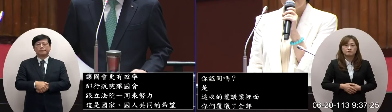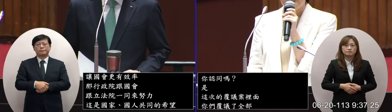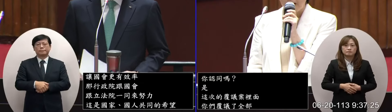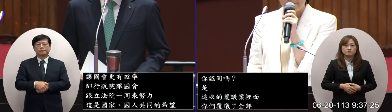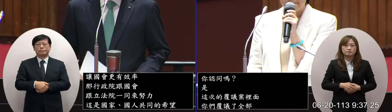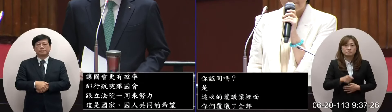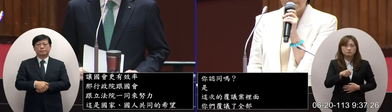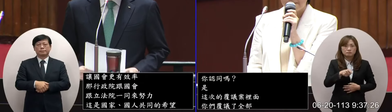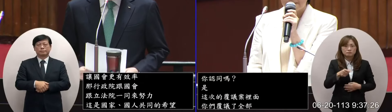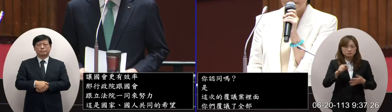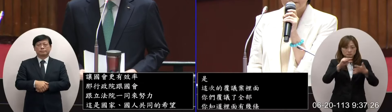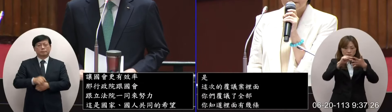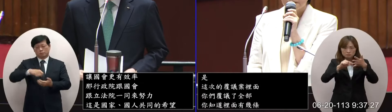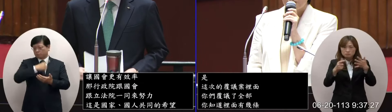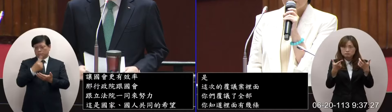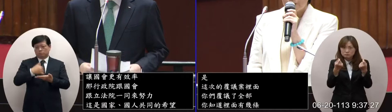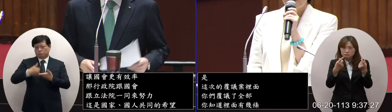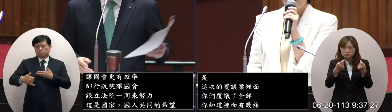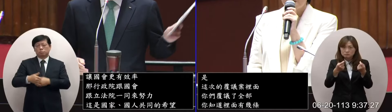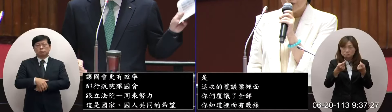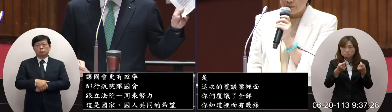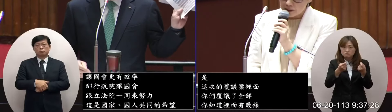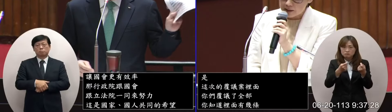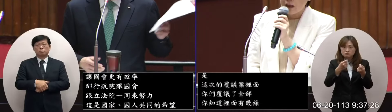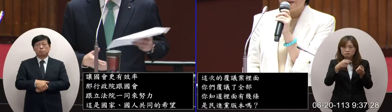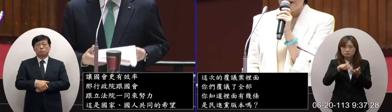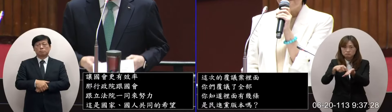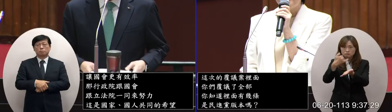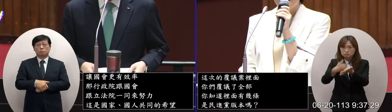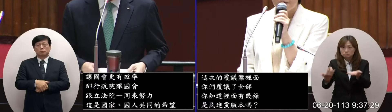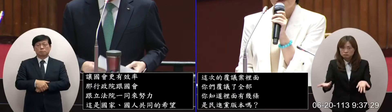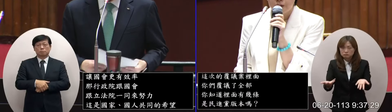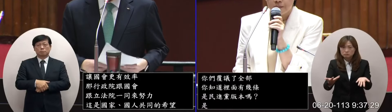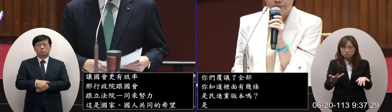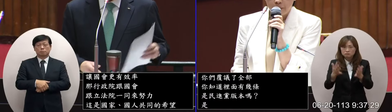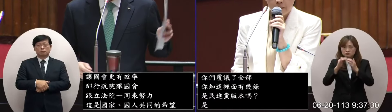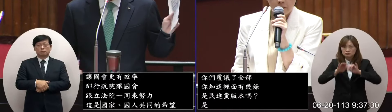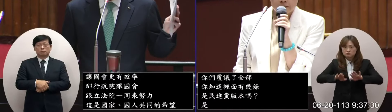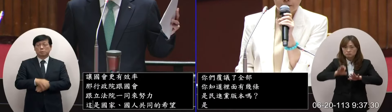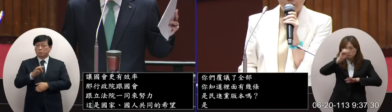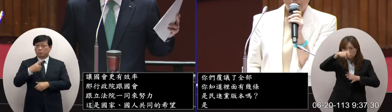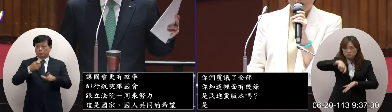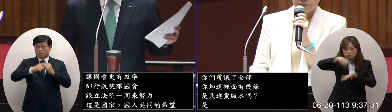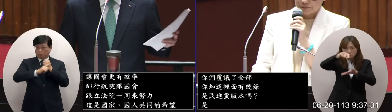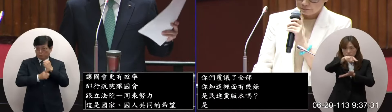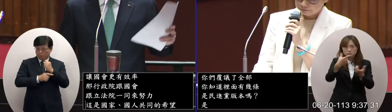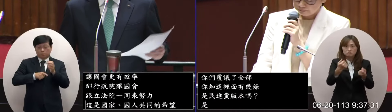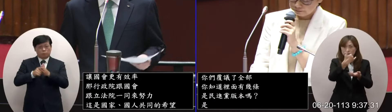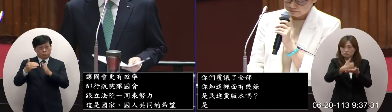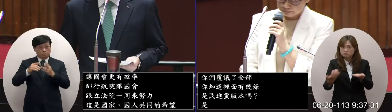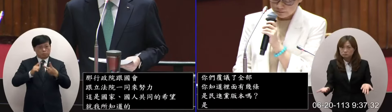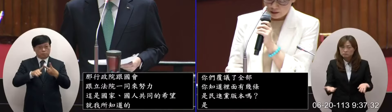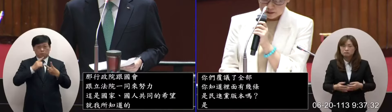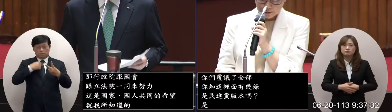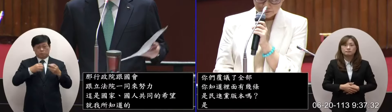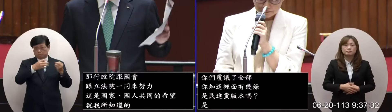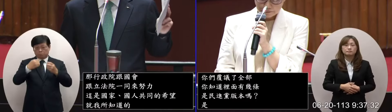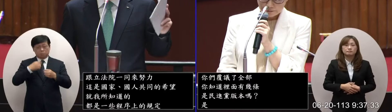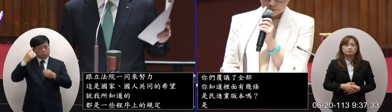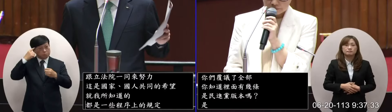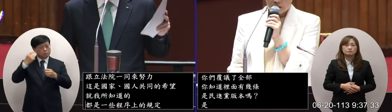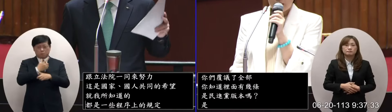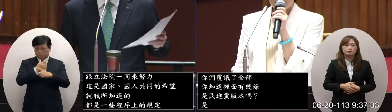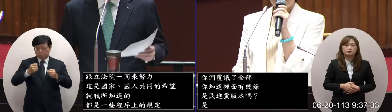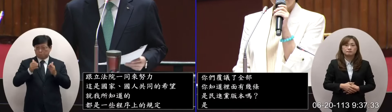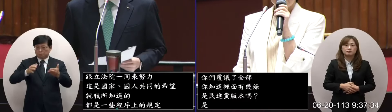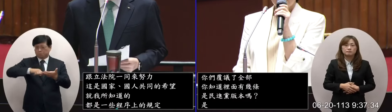你也要复议吗？ 全部复议。 全部复议，所以民进党的版本你也复议。 公法学者专家跟我们的讨论认为，我